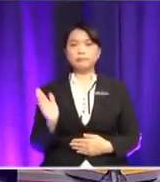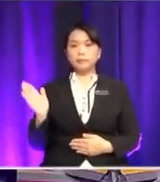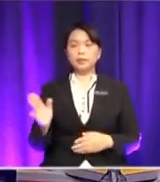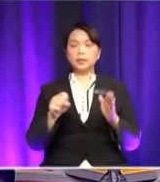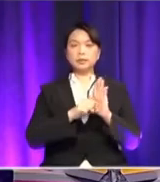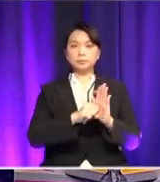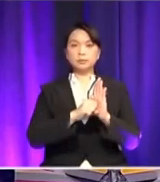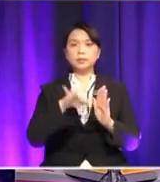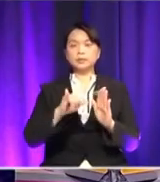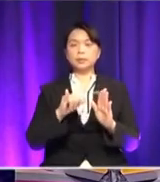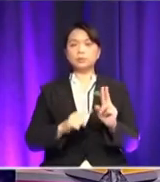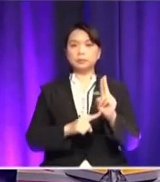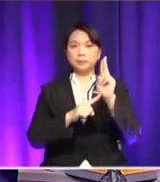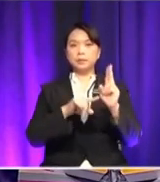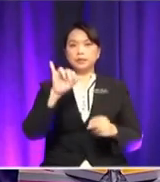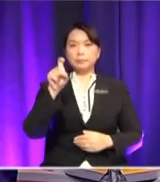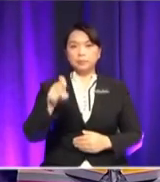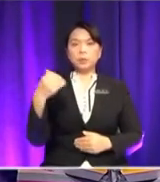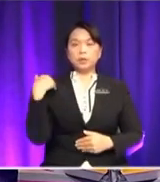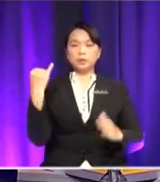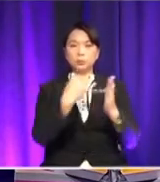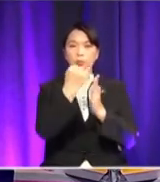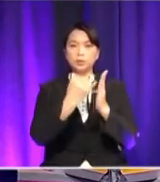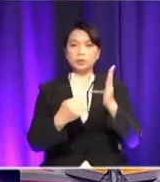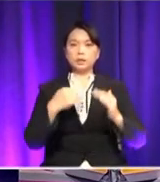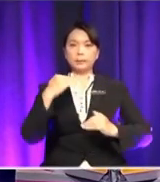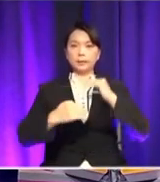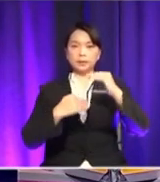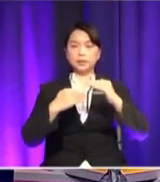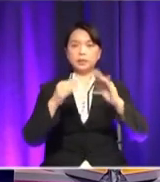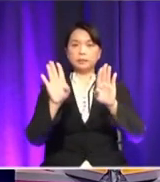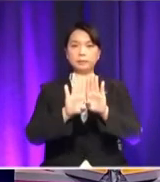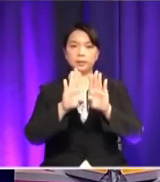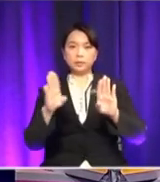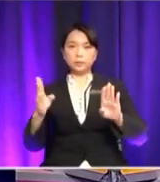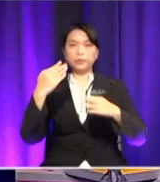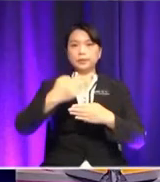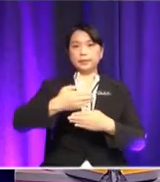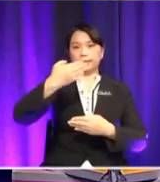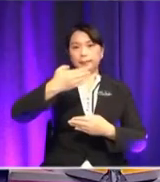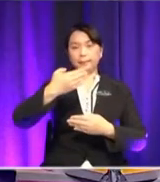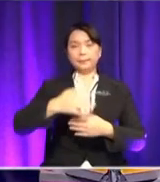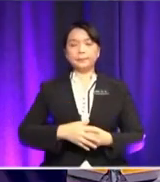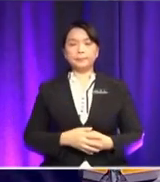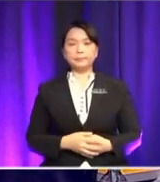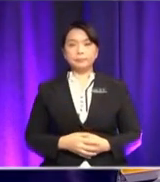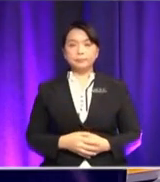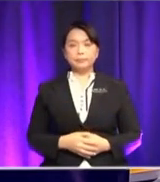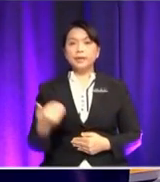simbol-simbol yang utama yang perlu ada dalam lukisan bangunan sebenarnya pintu tingkap pintu 3A itu